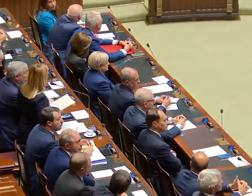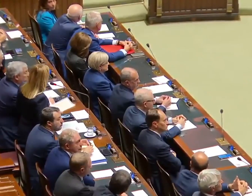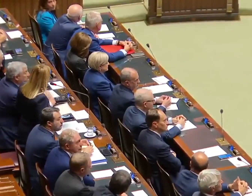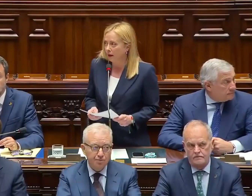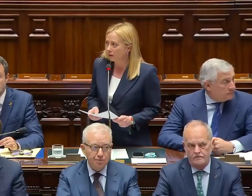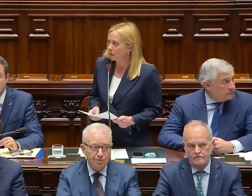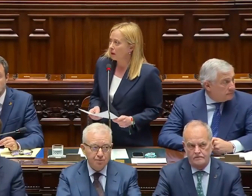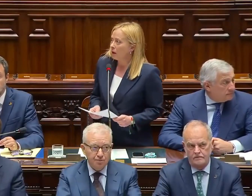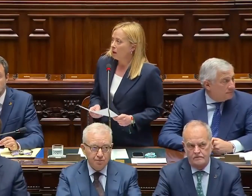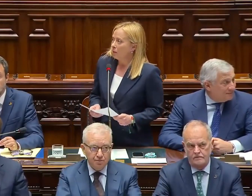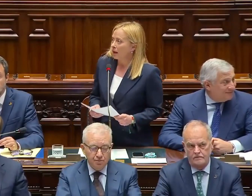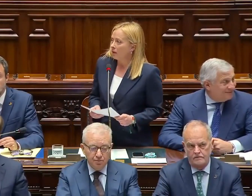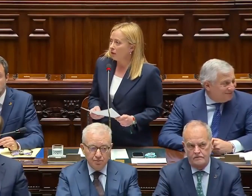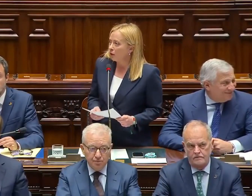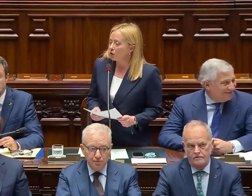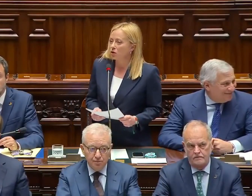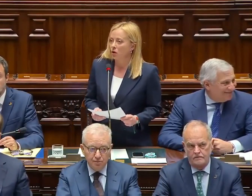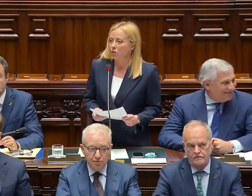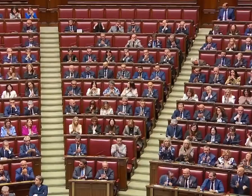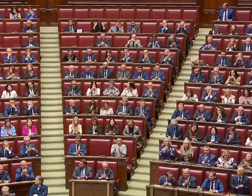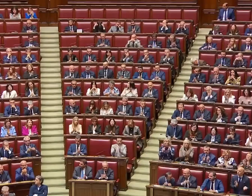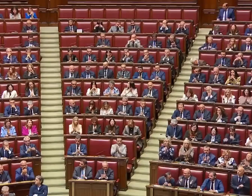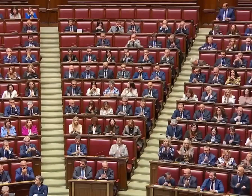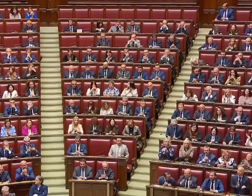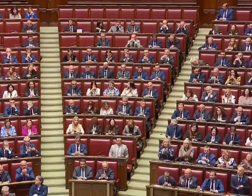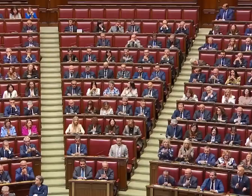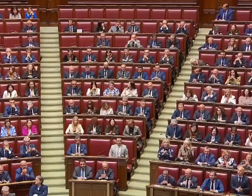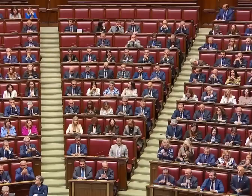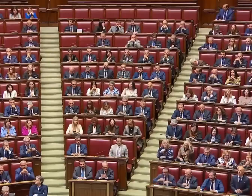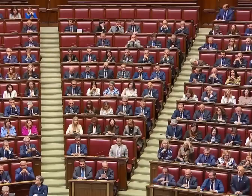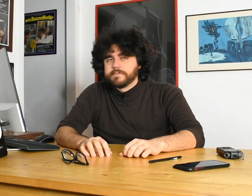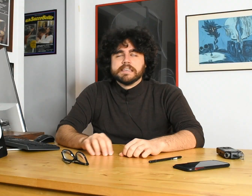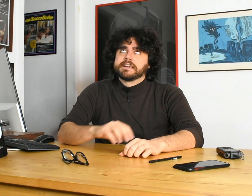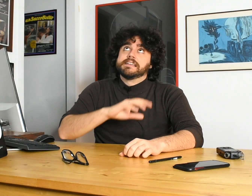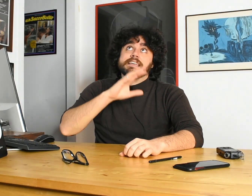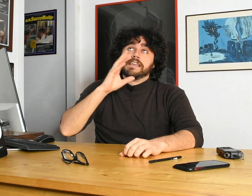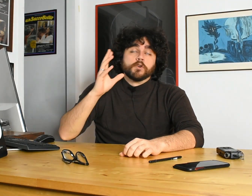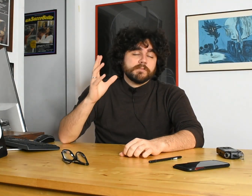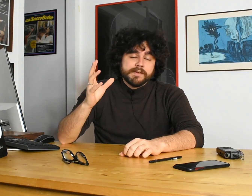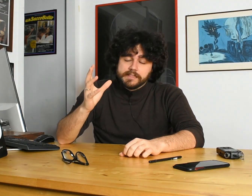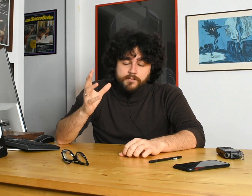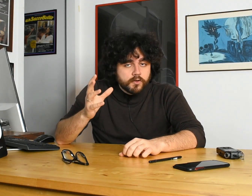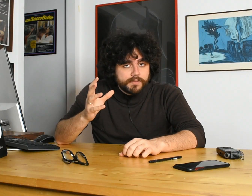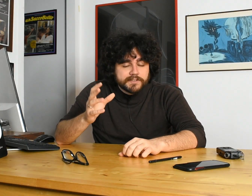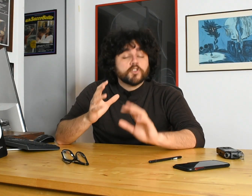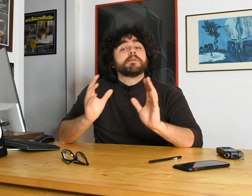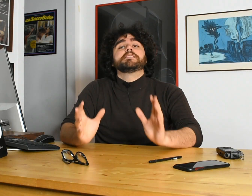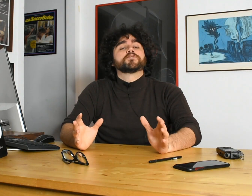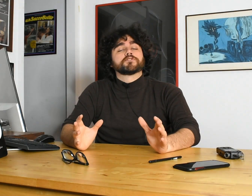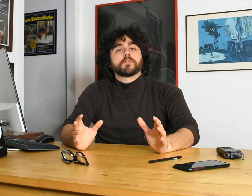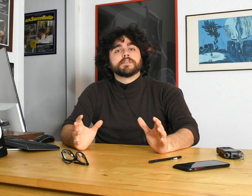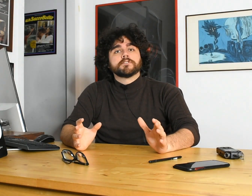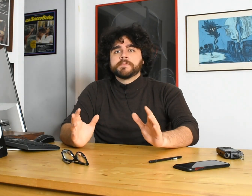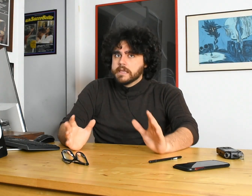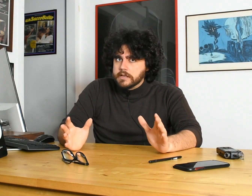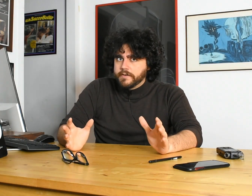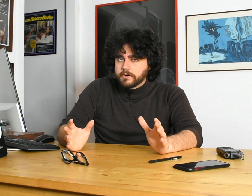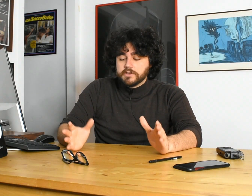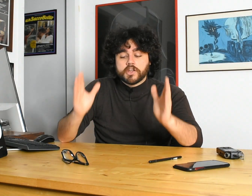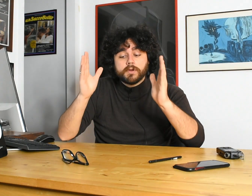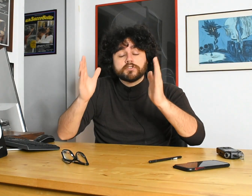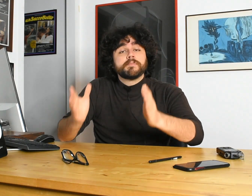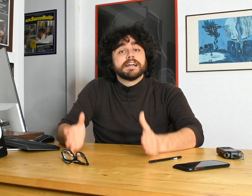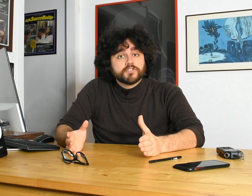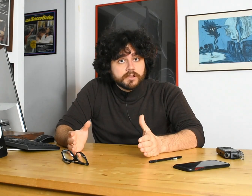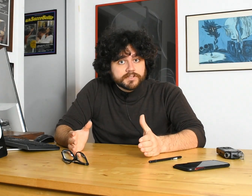importante dell'anno, quella legge dove il governo spiega come intende spendere i soldi del bilancio statale. In realtà è enormemente più complesso, ma il discorso è questo. Il